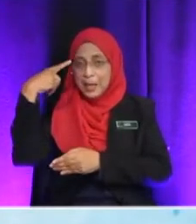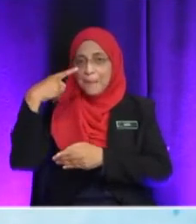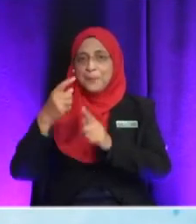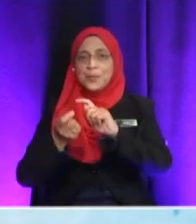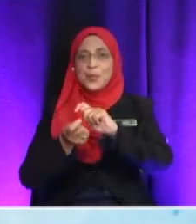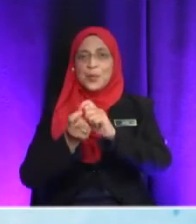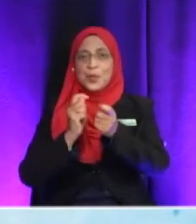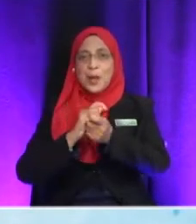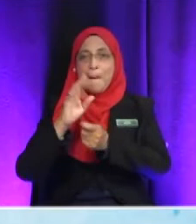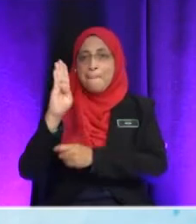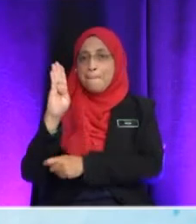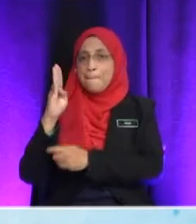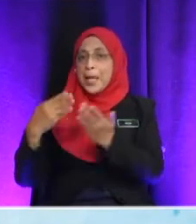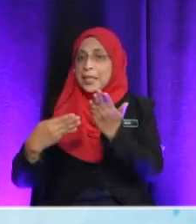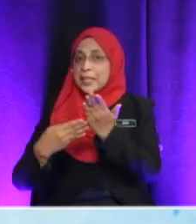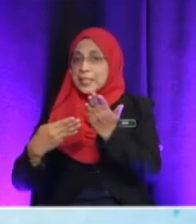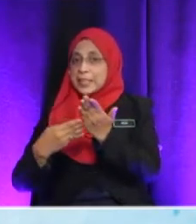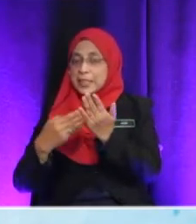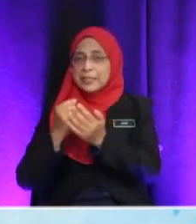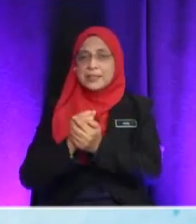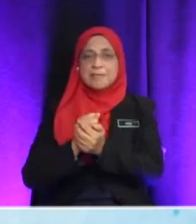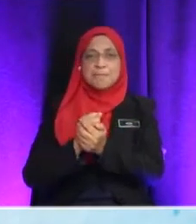Lego kita coba